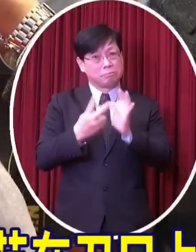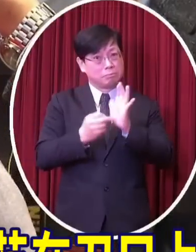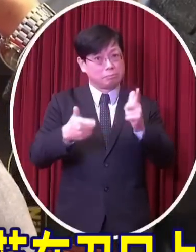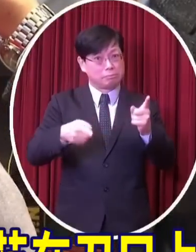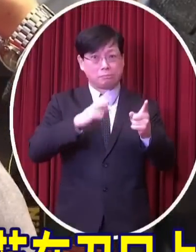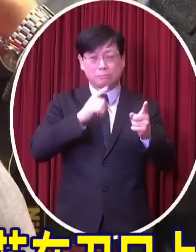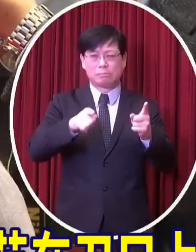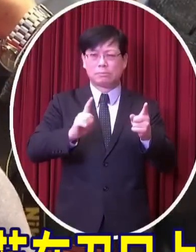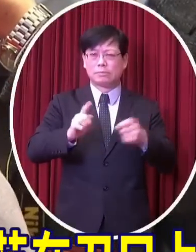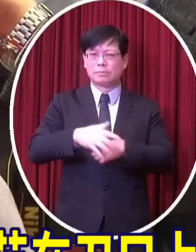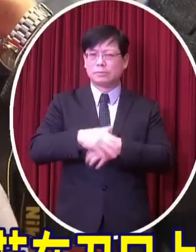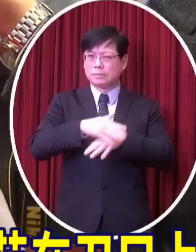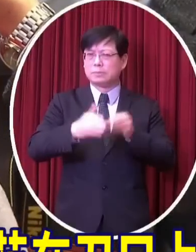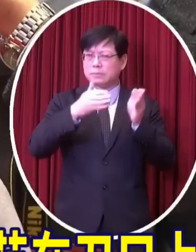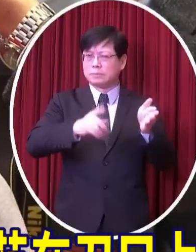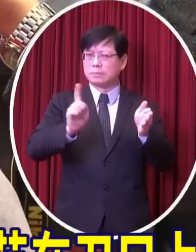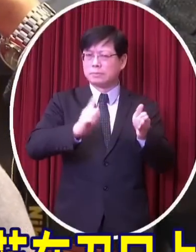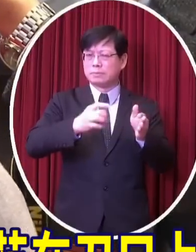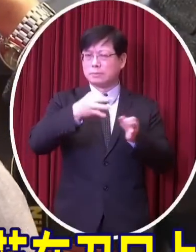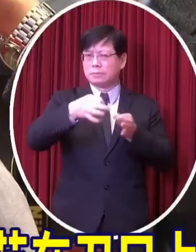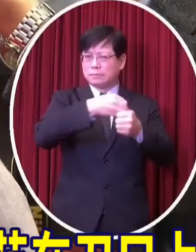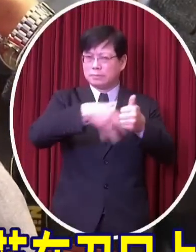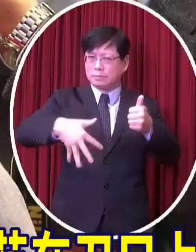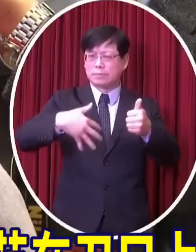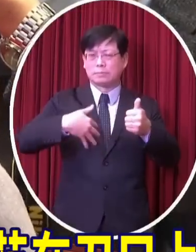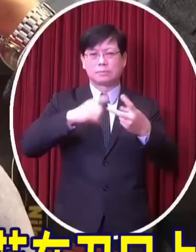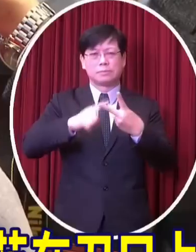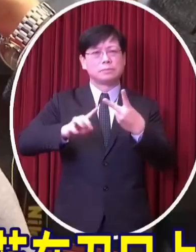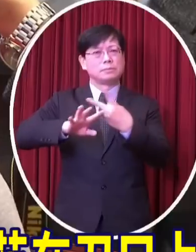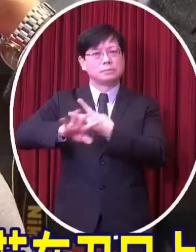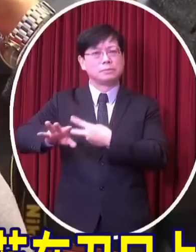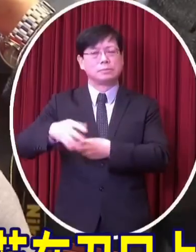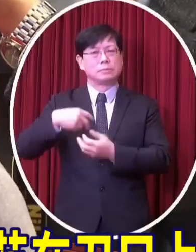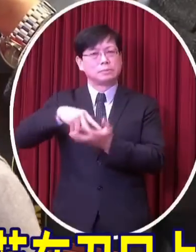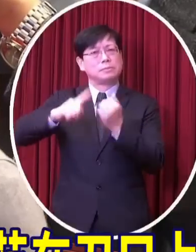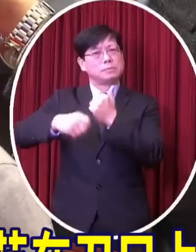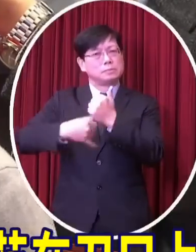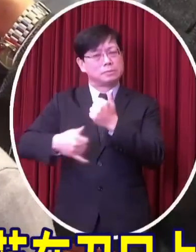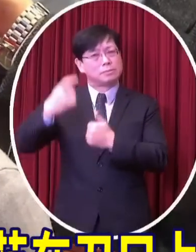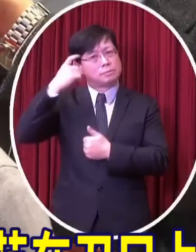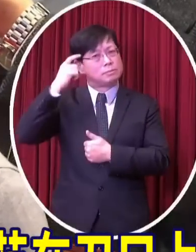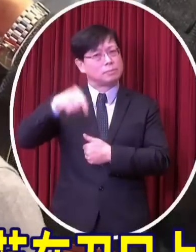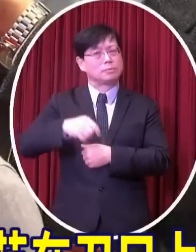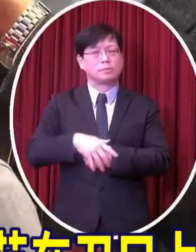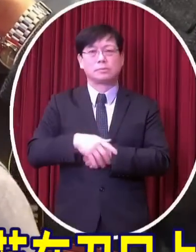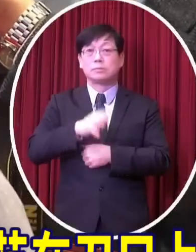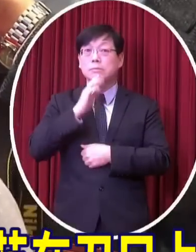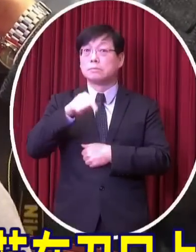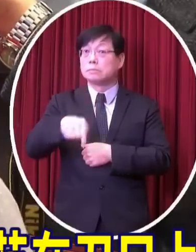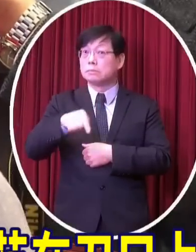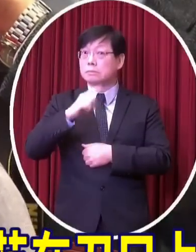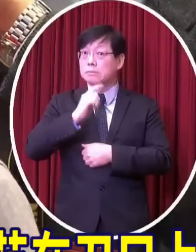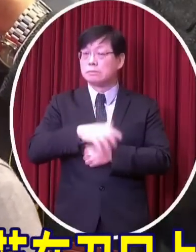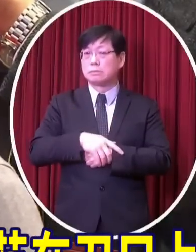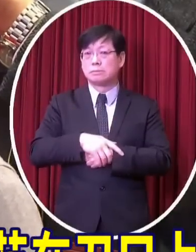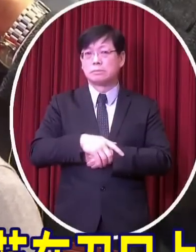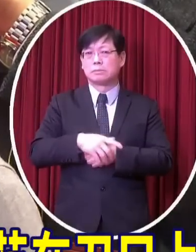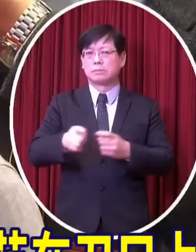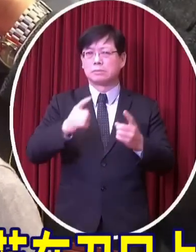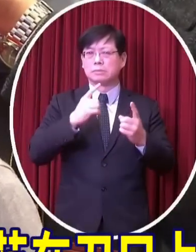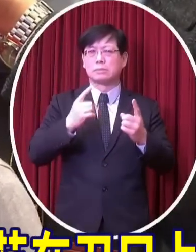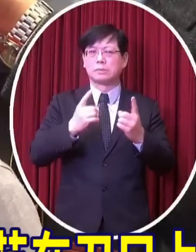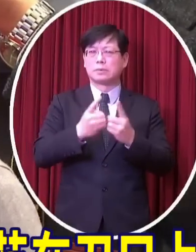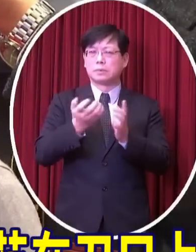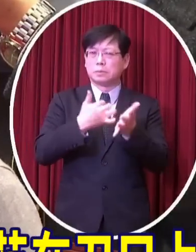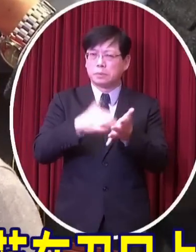产业会锁定哪一些？那另外也有党籍的立委认为说，那么是不是因为政府的行政失灵，才导致说这预